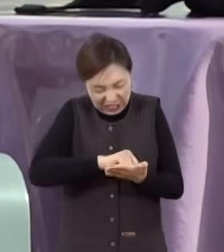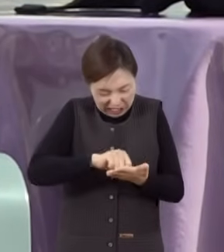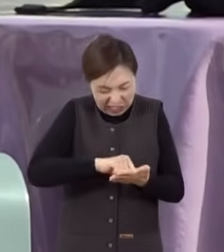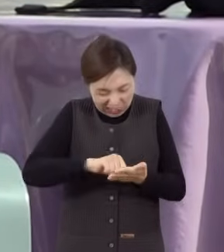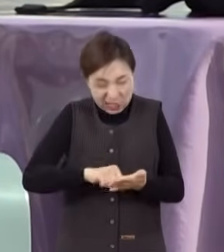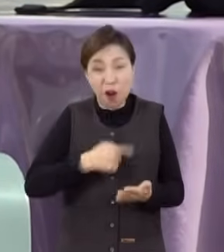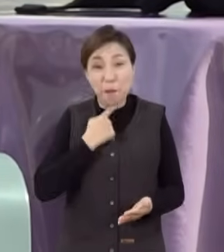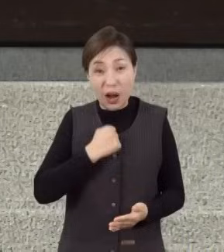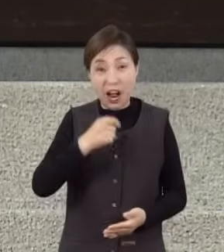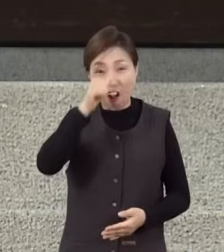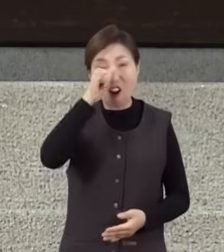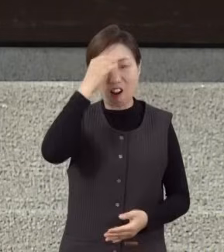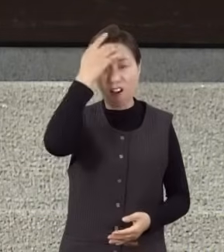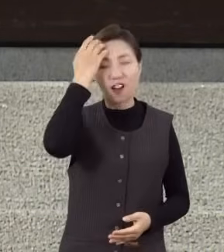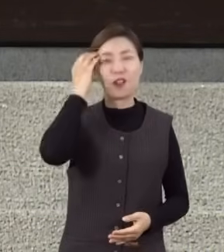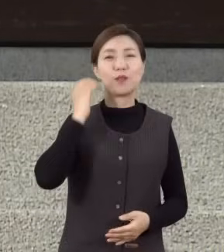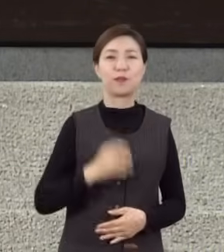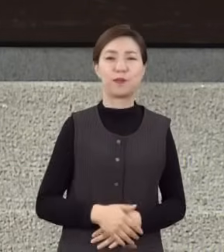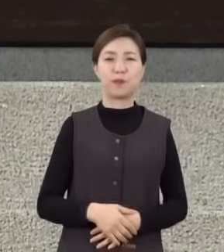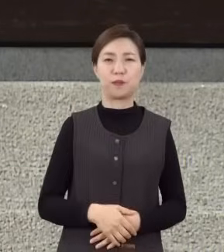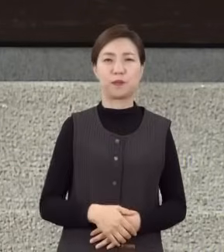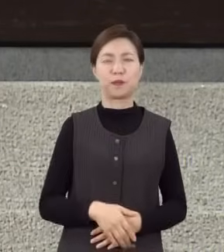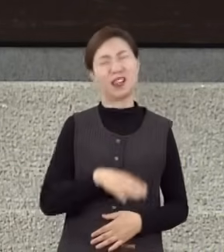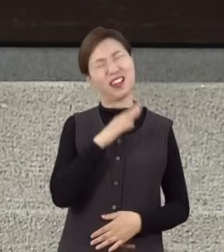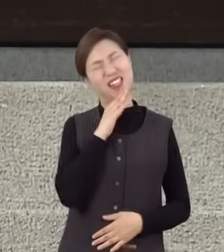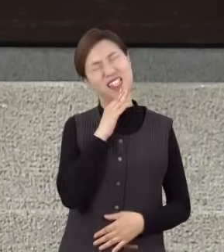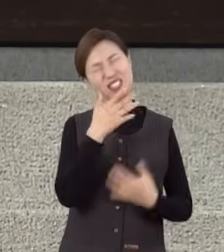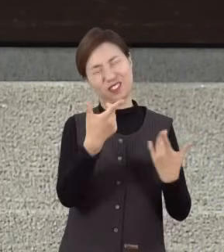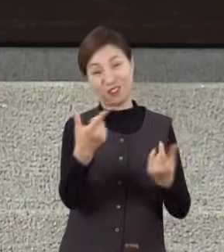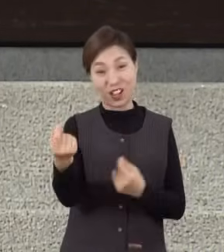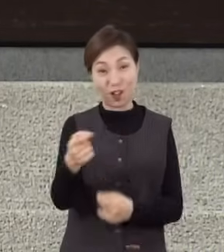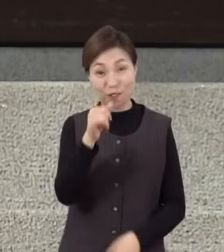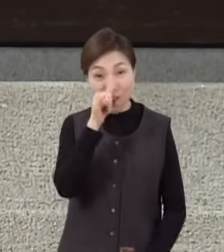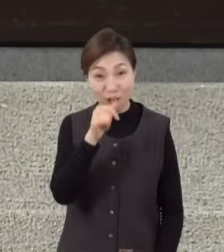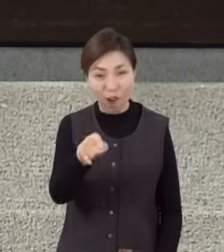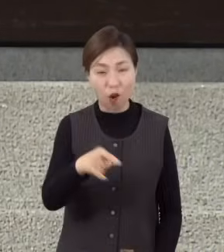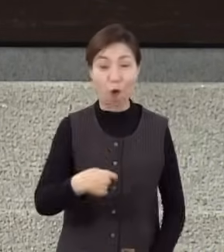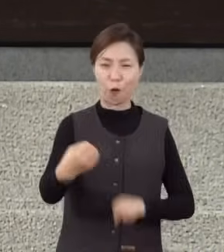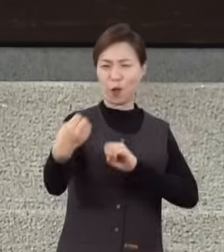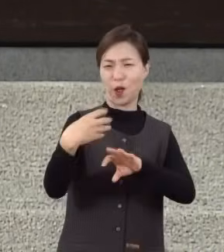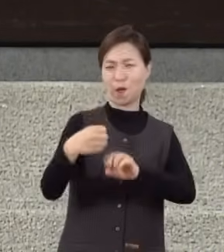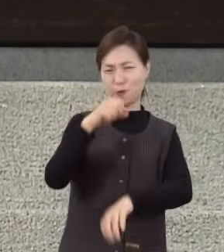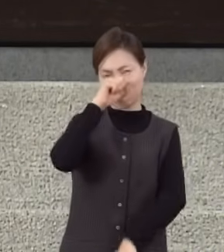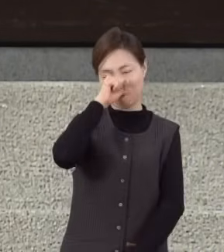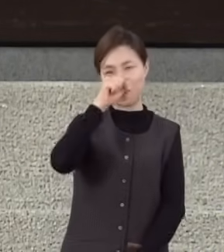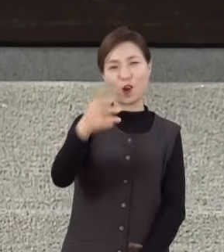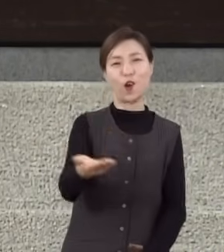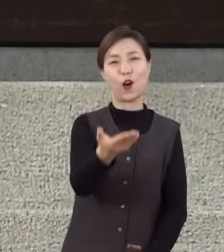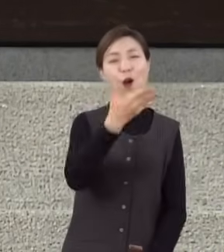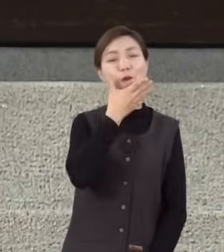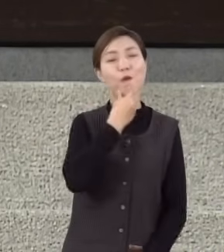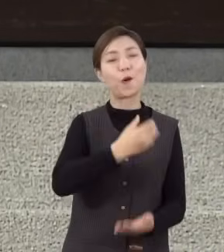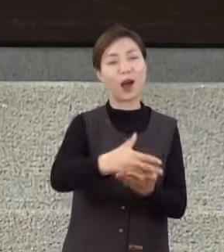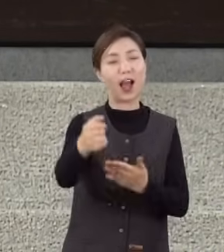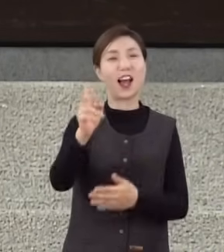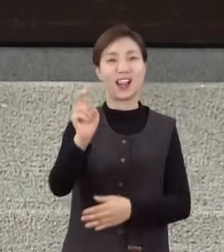나만 이상해지잖아. 청량사에서 오셨다고 했어요? 리액션 좋아요. 예, 예. 복 받으실